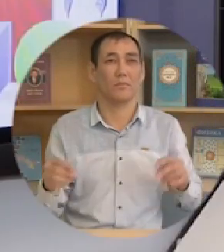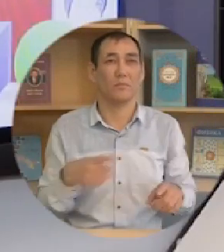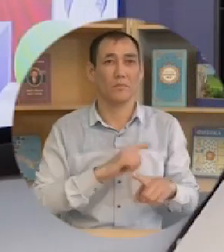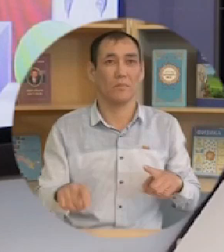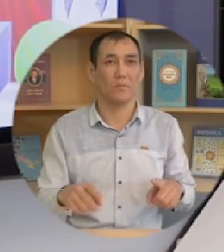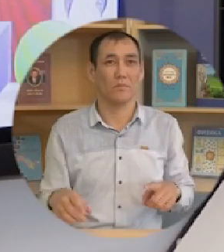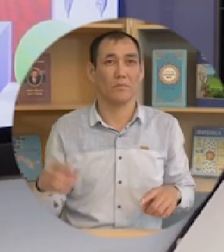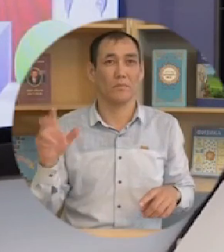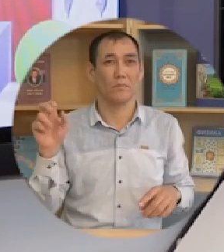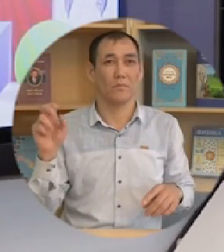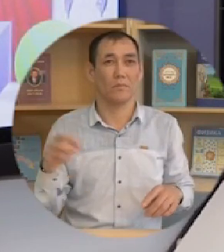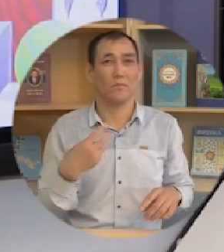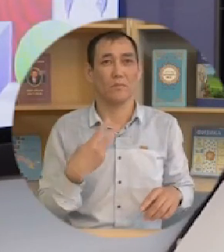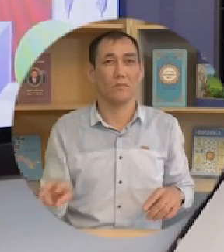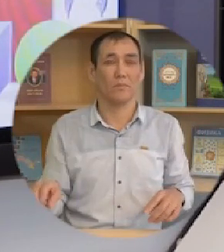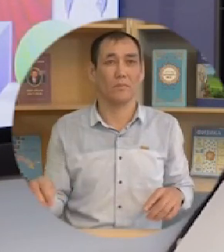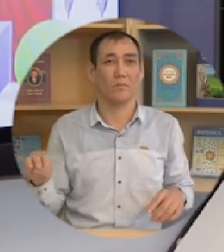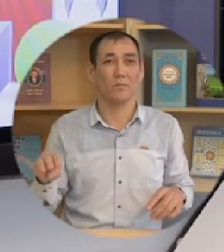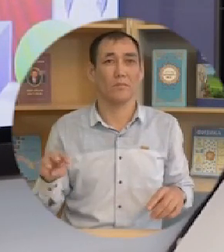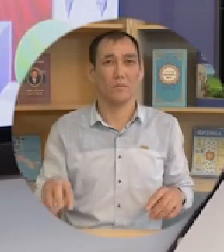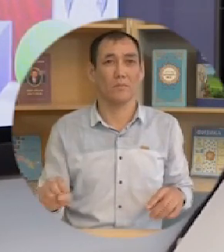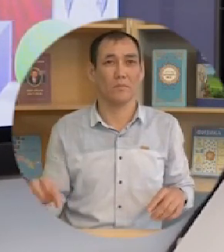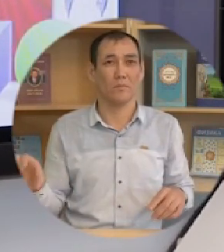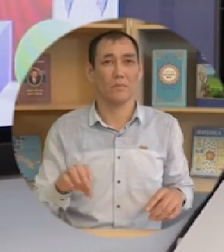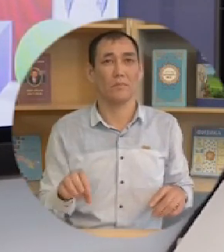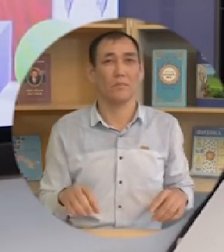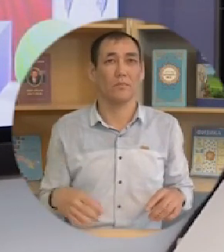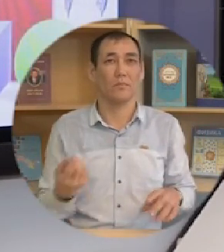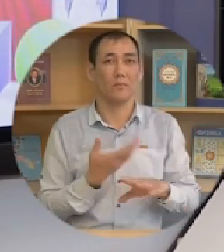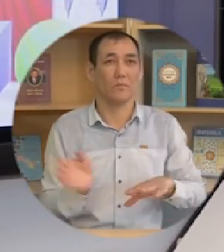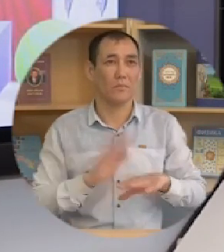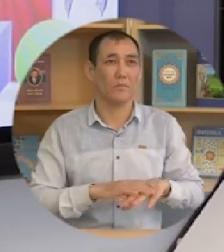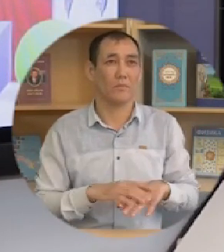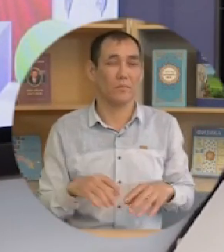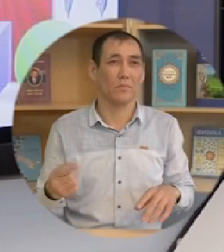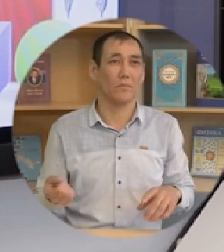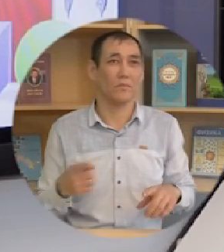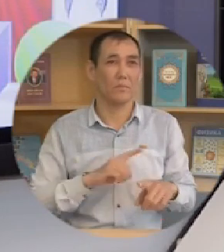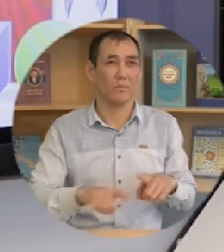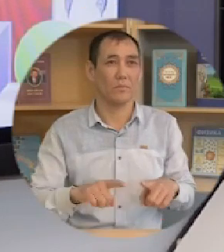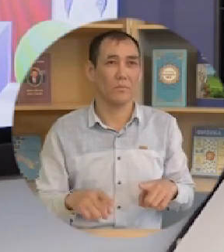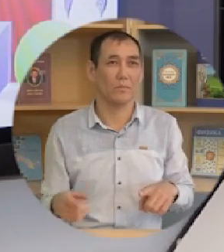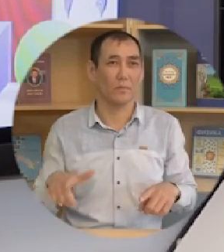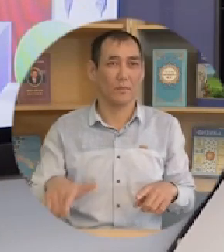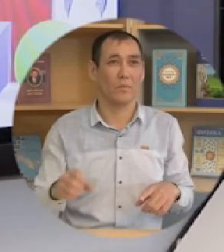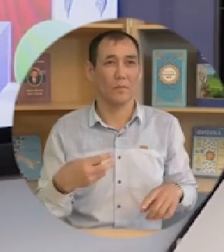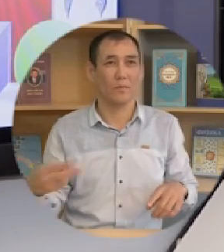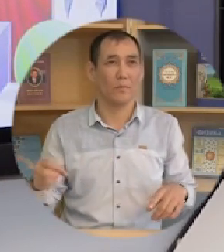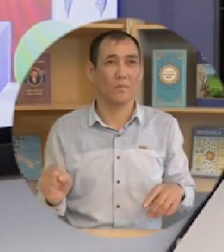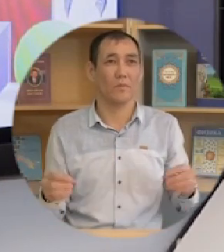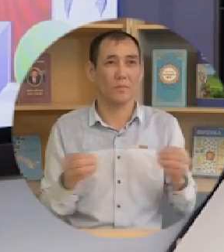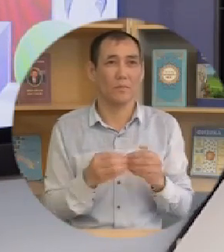320 метр секунд, ауырлық күшінің тезденуін 10 метр